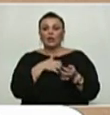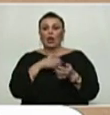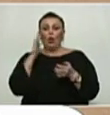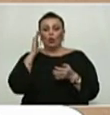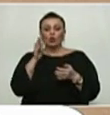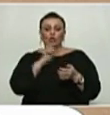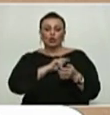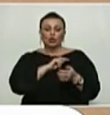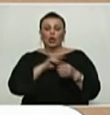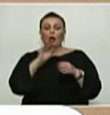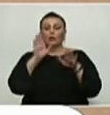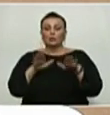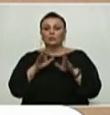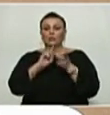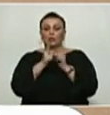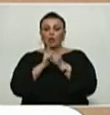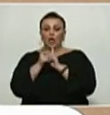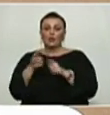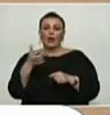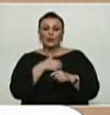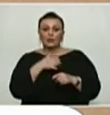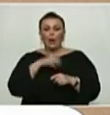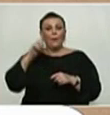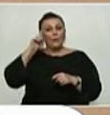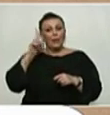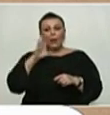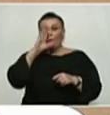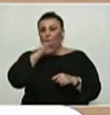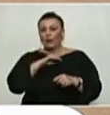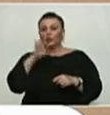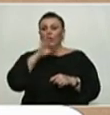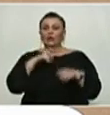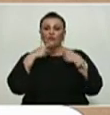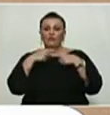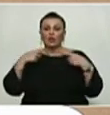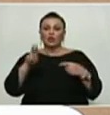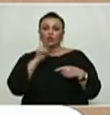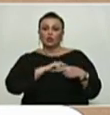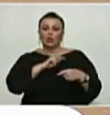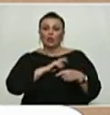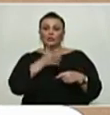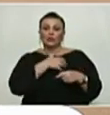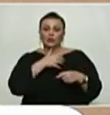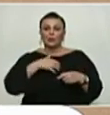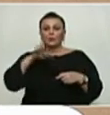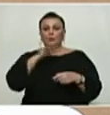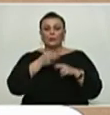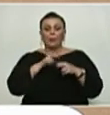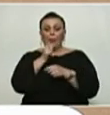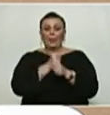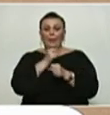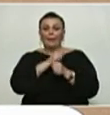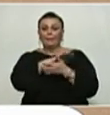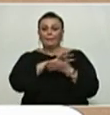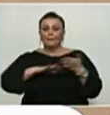iş yerlərini dəyişmək istəyənlər olacaqdır. Bilik bacarıq əldə edib daha fərqli işlərdə işləmək istəyənlər olacaqdır. Bu proses də